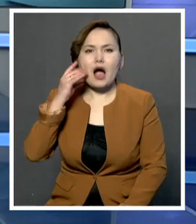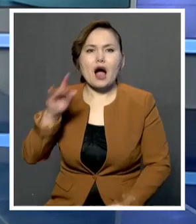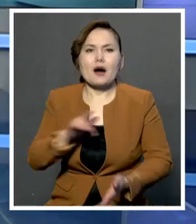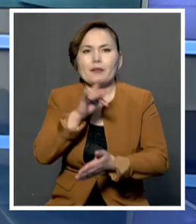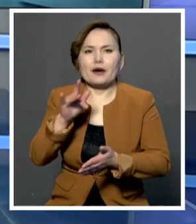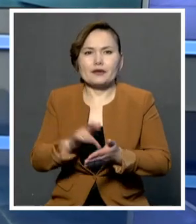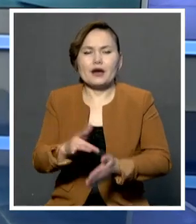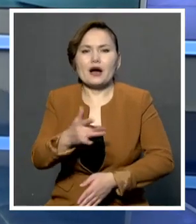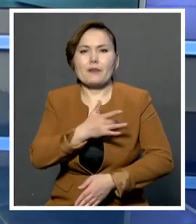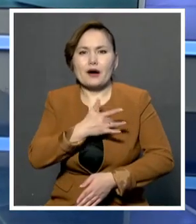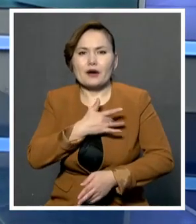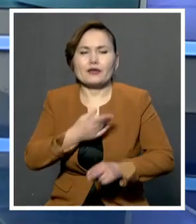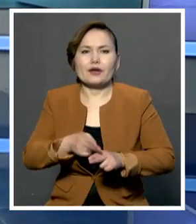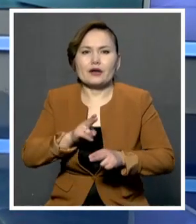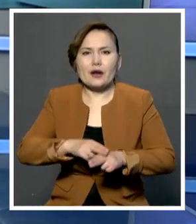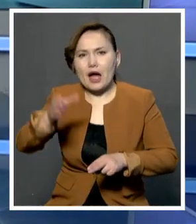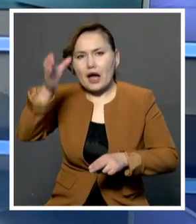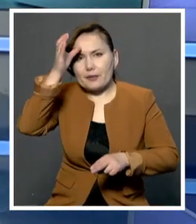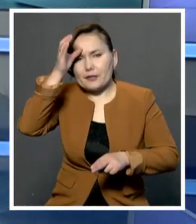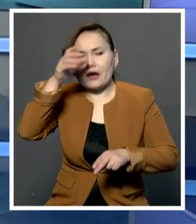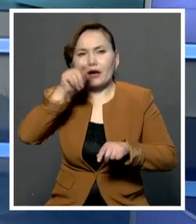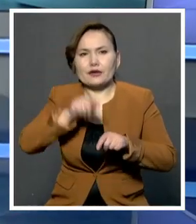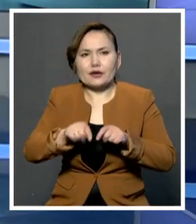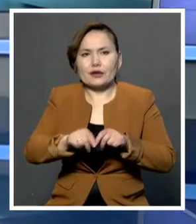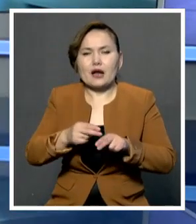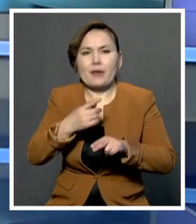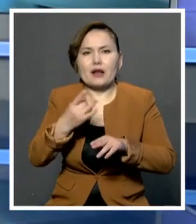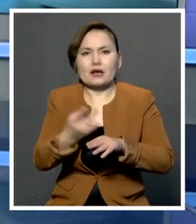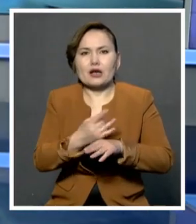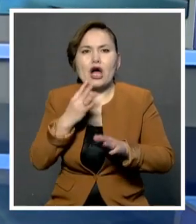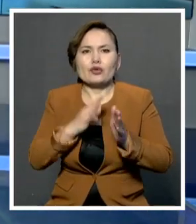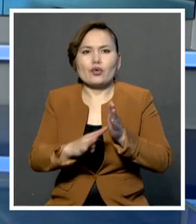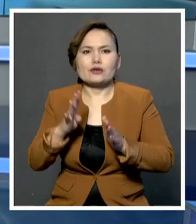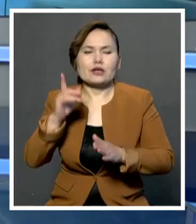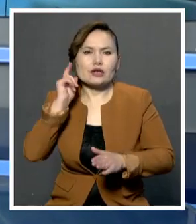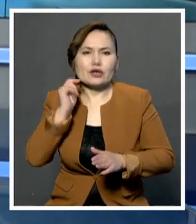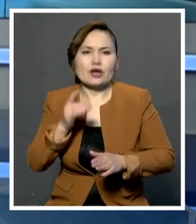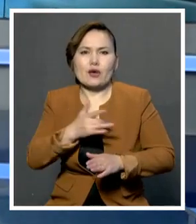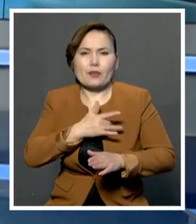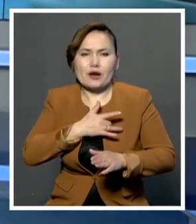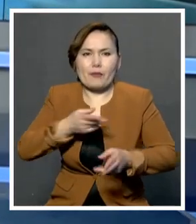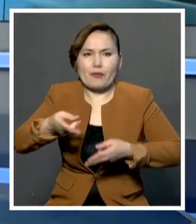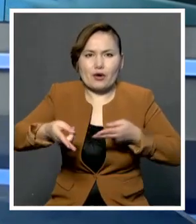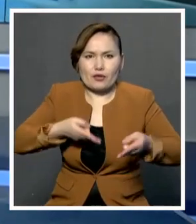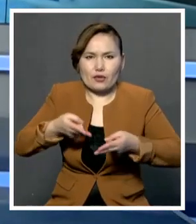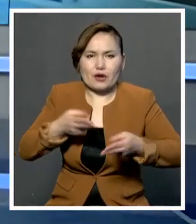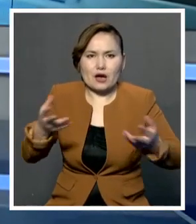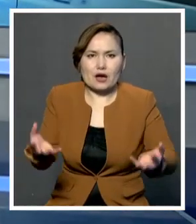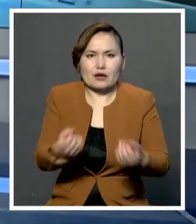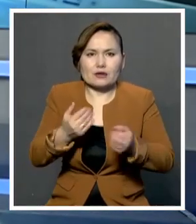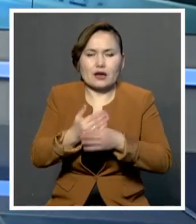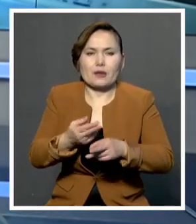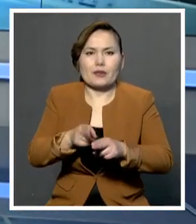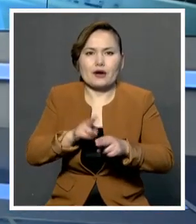Алматыдағы кардиология және ішкі аурулар ғылыми зерттеу институтында алғаш рет 94 жастағы науқастың жүрегіне ерекше ота жасалды.